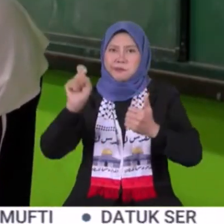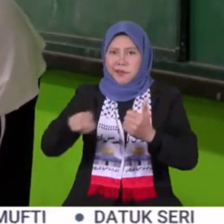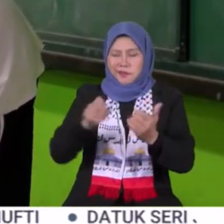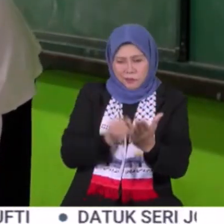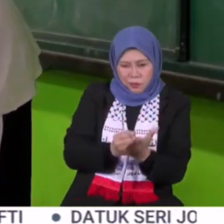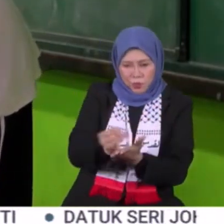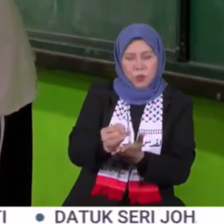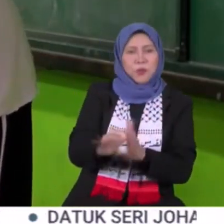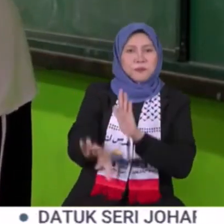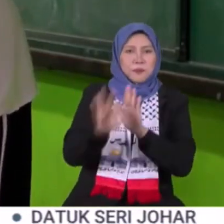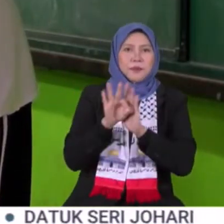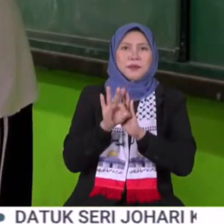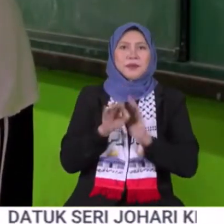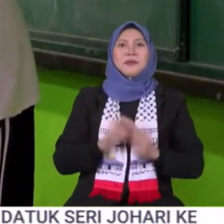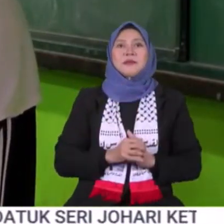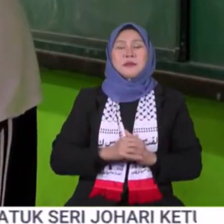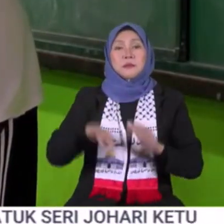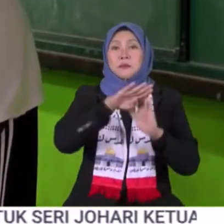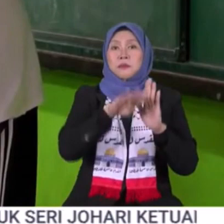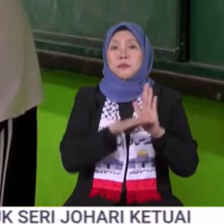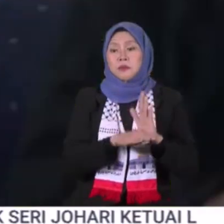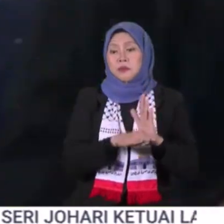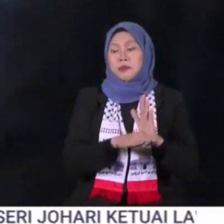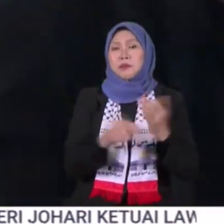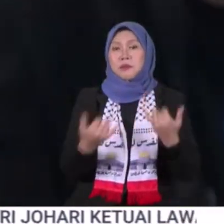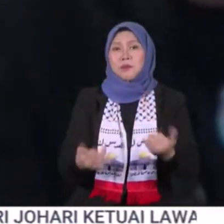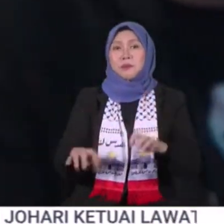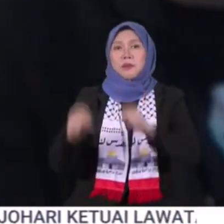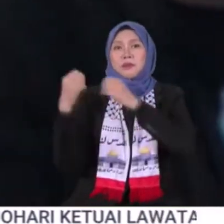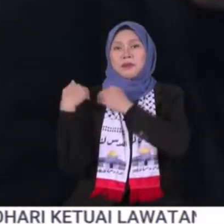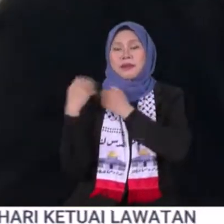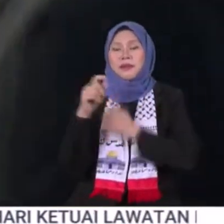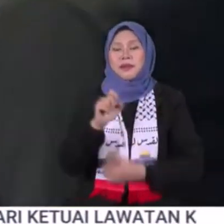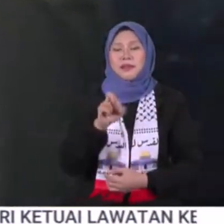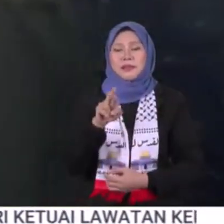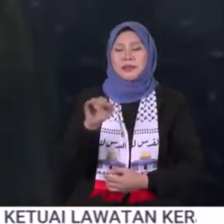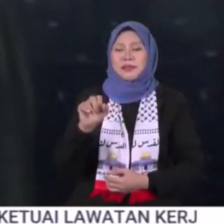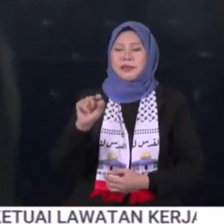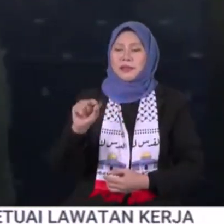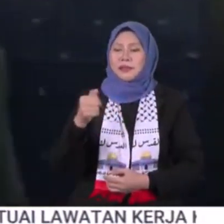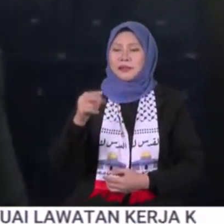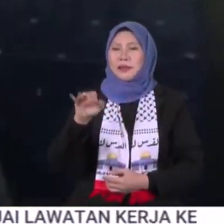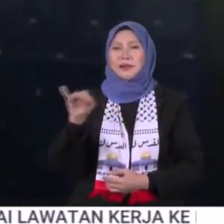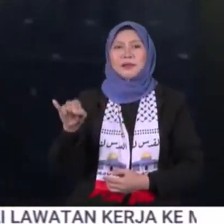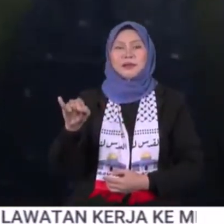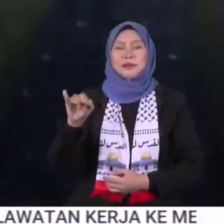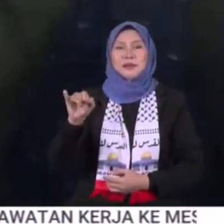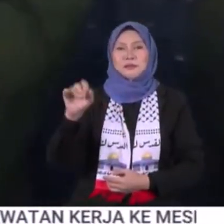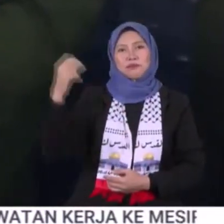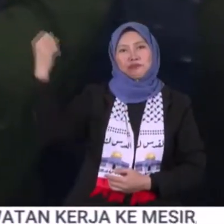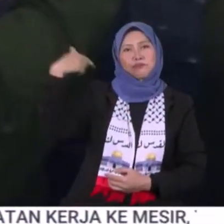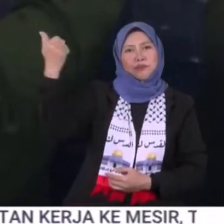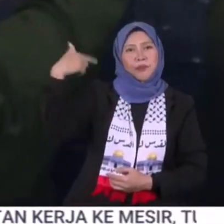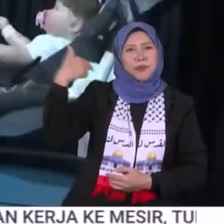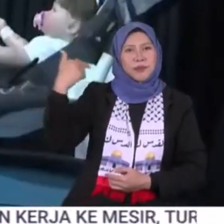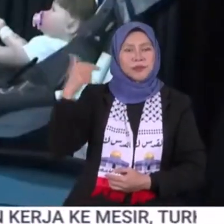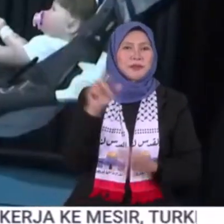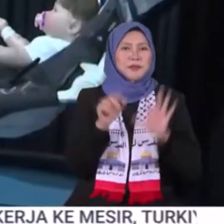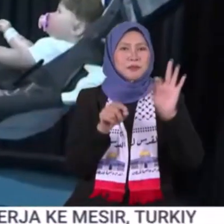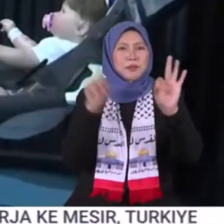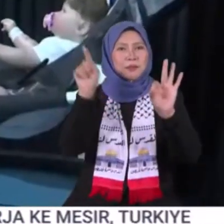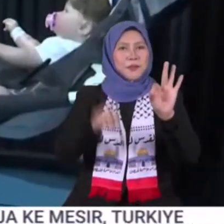telus. Portfolio pengerusi SPR kosong selepas penyandangnya Tan Sri Abdul Ghani Saleh bersar wajib 9 Mei lalu.